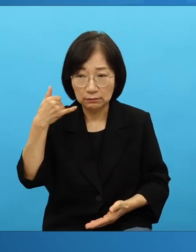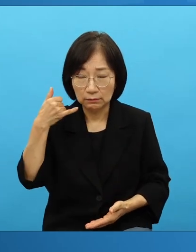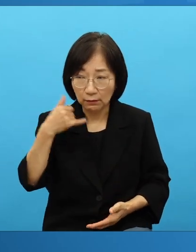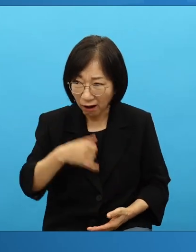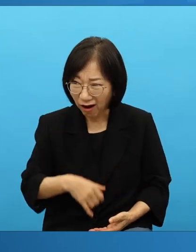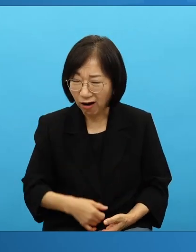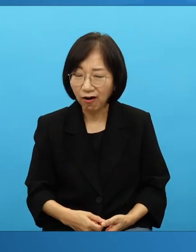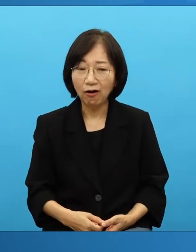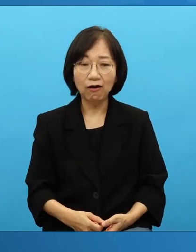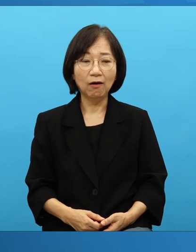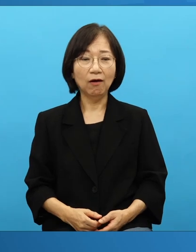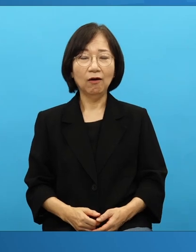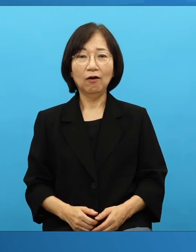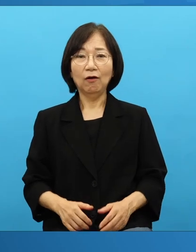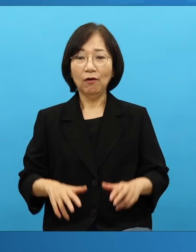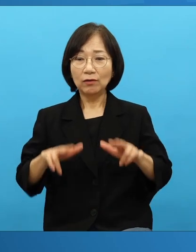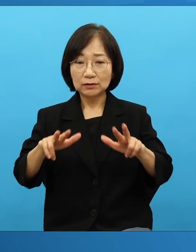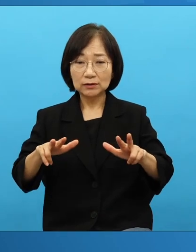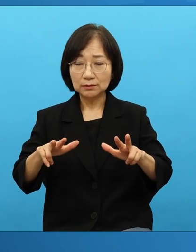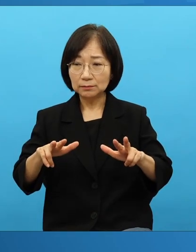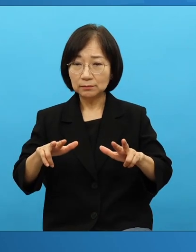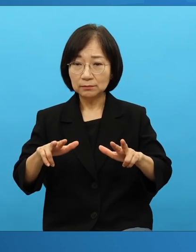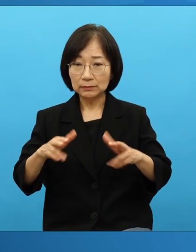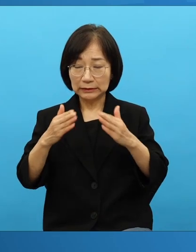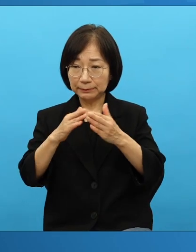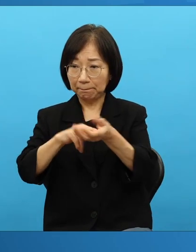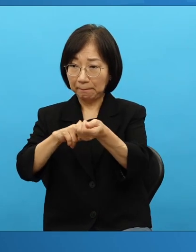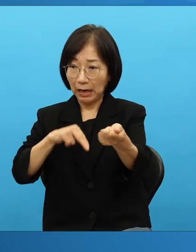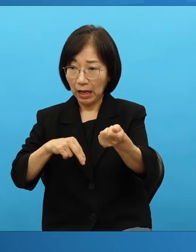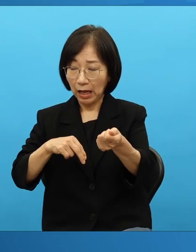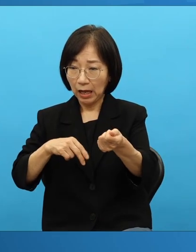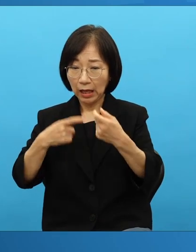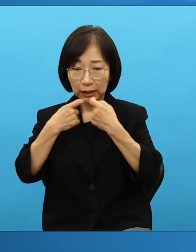我现在也不能不方便提他名字哈刚李牧师 사는 집을 팔고 그걸 헌금하겠다고 연락 왔대요.